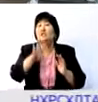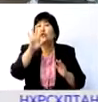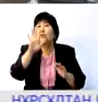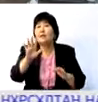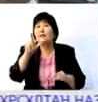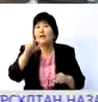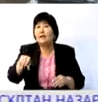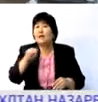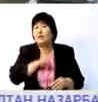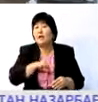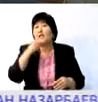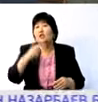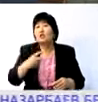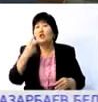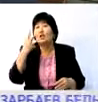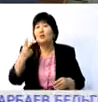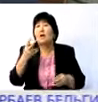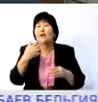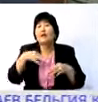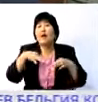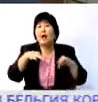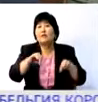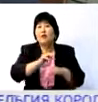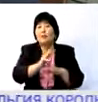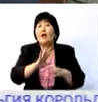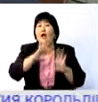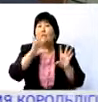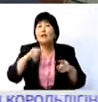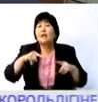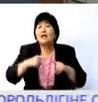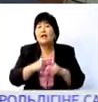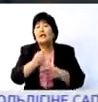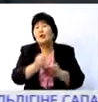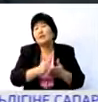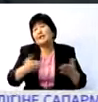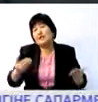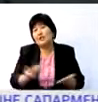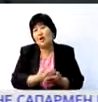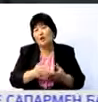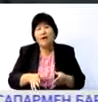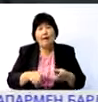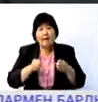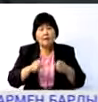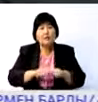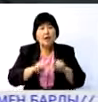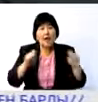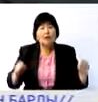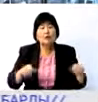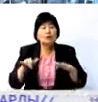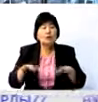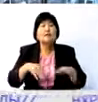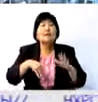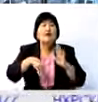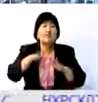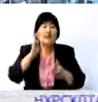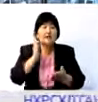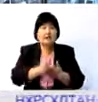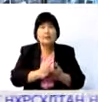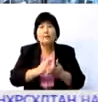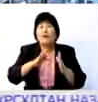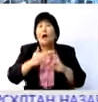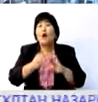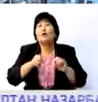қызмет етеді. 22 автокөлікпен қамтылған. Материалдық техникалық база жаңартылуымен қылмыстың ашылу дерегі жақсарыпты. Аудандағы